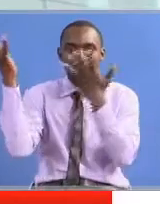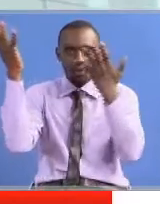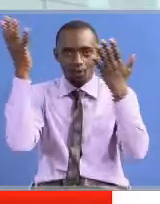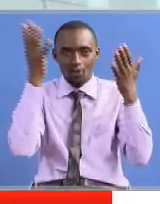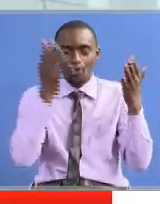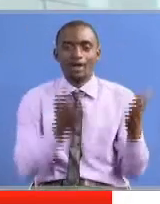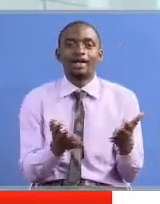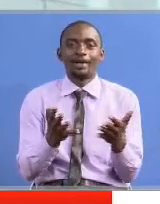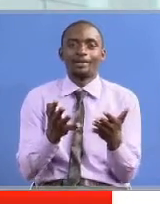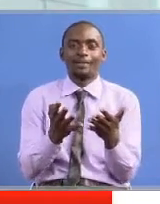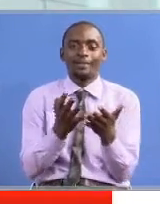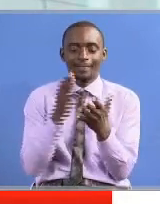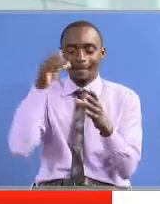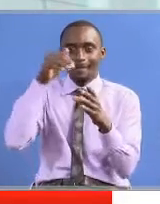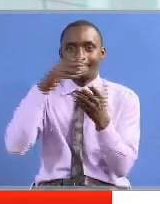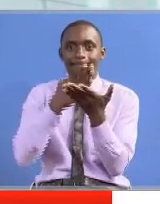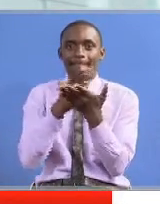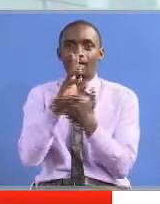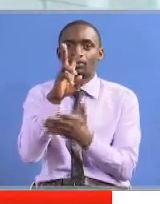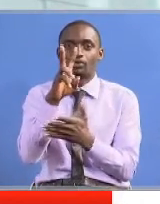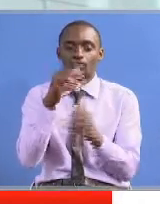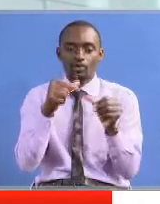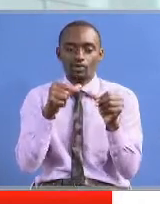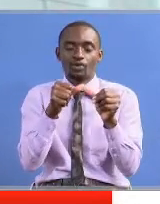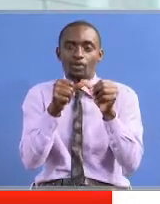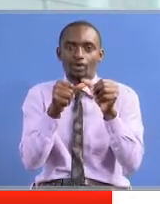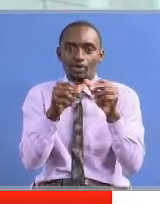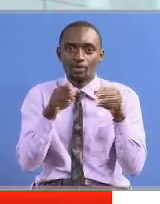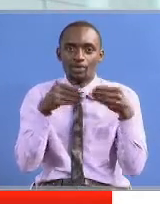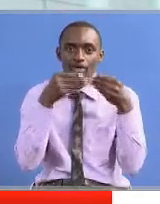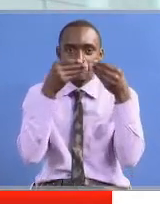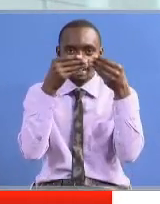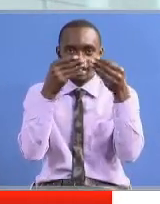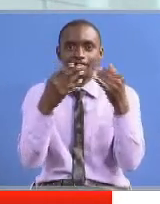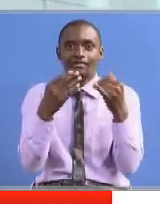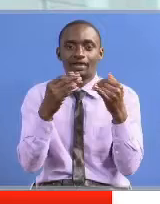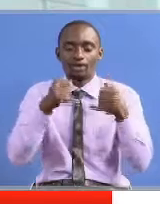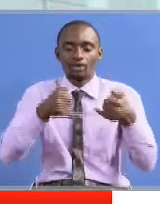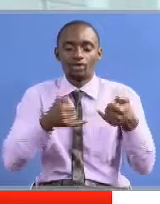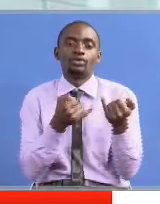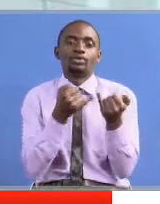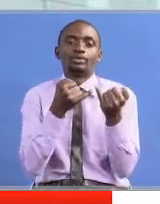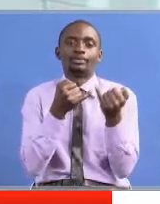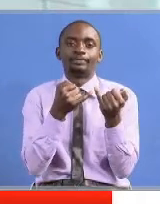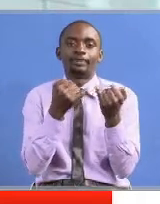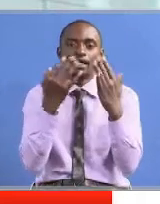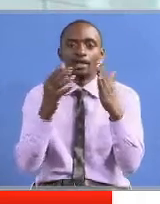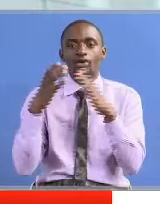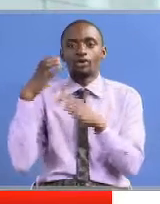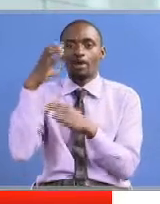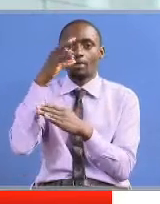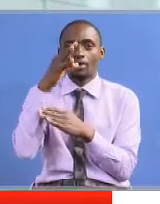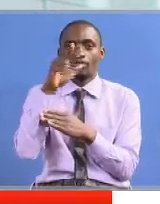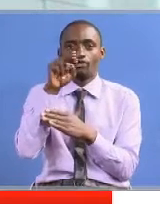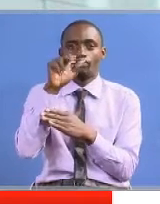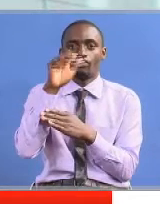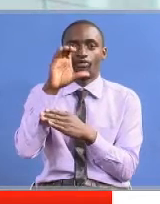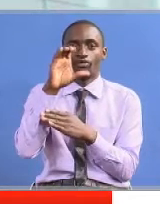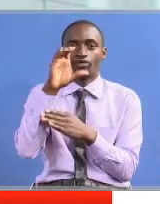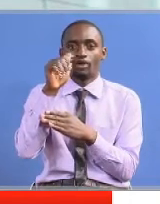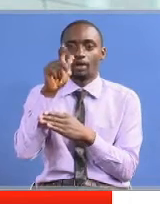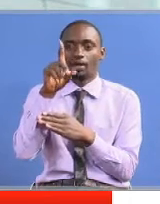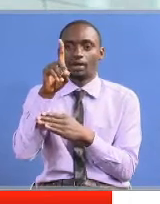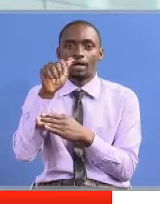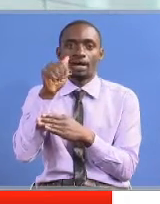Mpenzi mtazamaji, kwenye sehemu ya pili tuzidi kukupasha taarifa ambazo zimejiri siku ya leo. Tukisonga mbele ni kwamba mwenyekiti wa almashauri ya nacada Viko